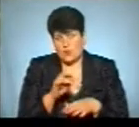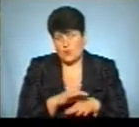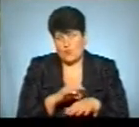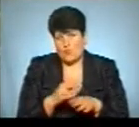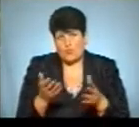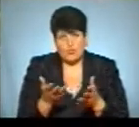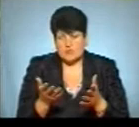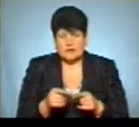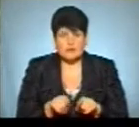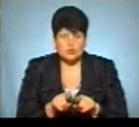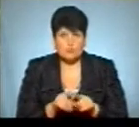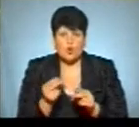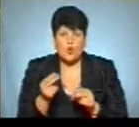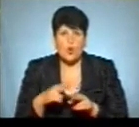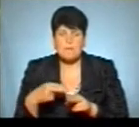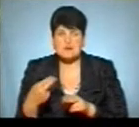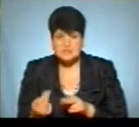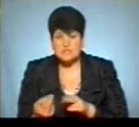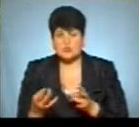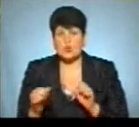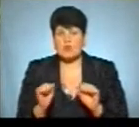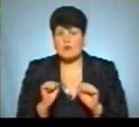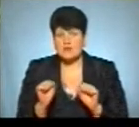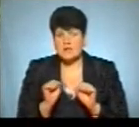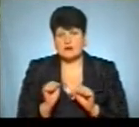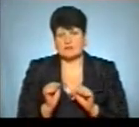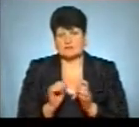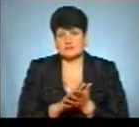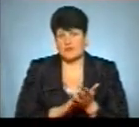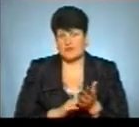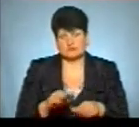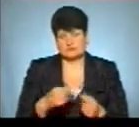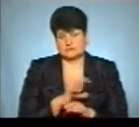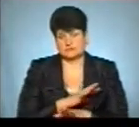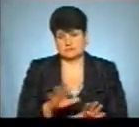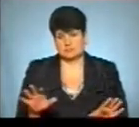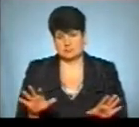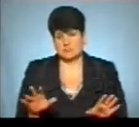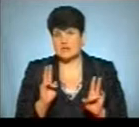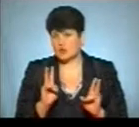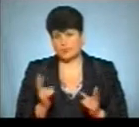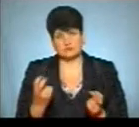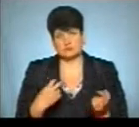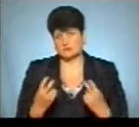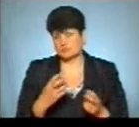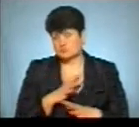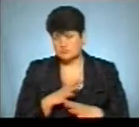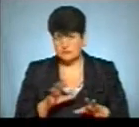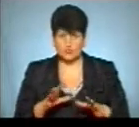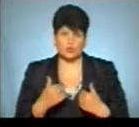що по компенсацію через його падіння до управління ніхто не звертався. Ніхто до нас поки що не звертався і до нас,